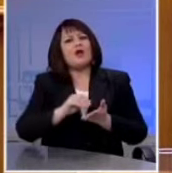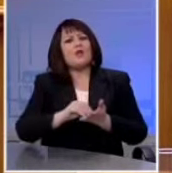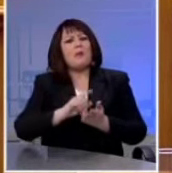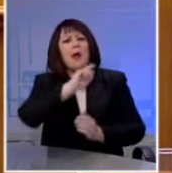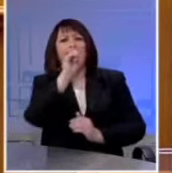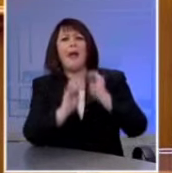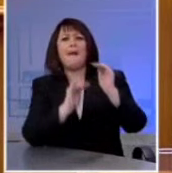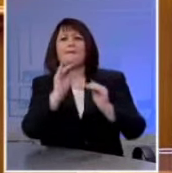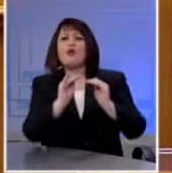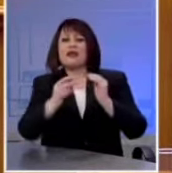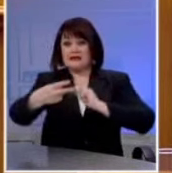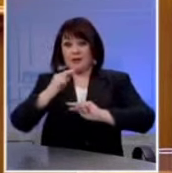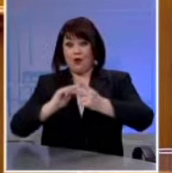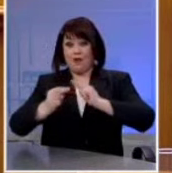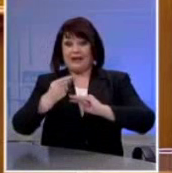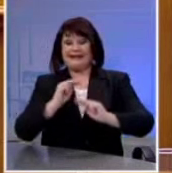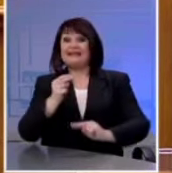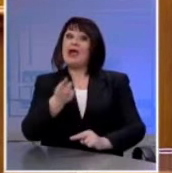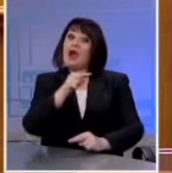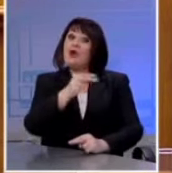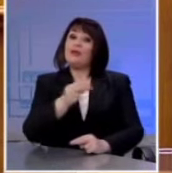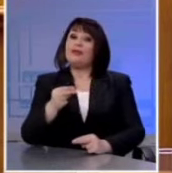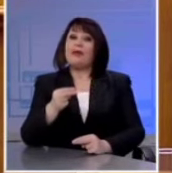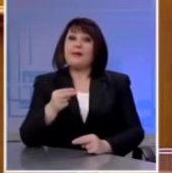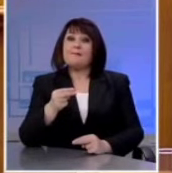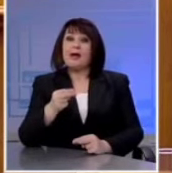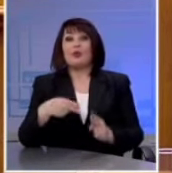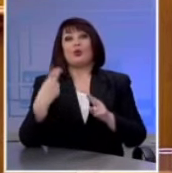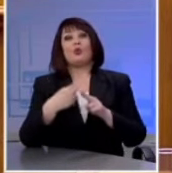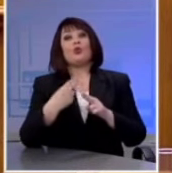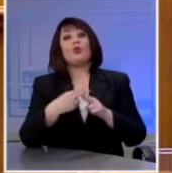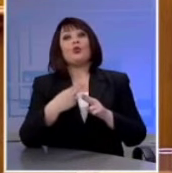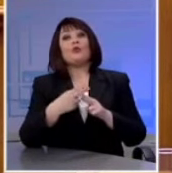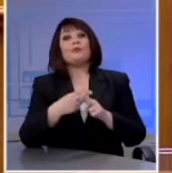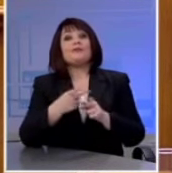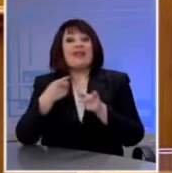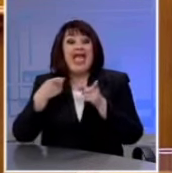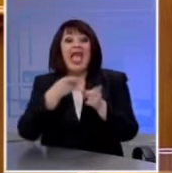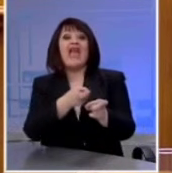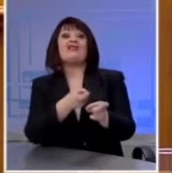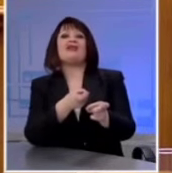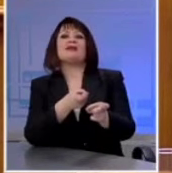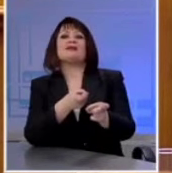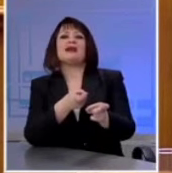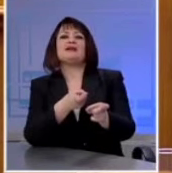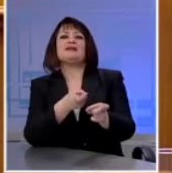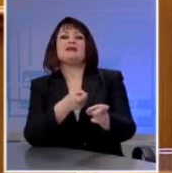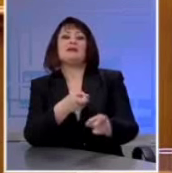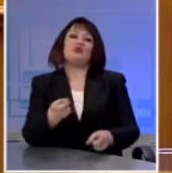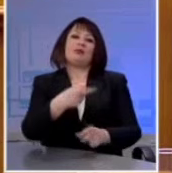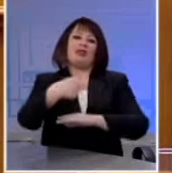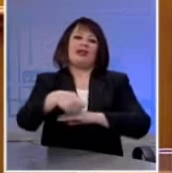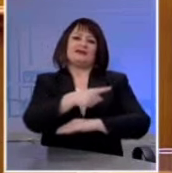πρέπει να διελευκάνετε γεννά και η υπόθεση, η περίφημη υπόθεση των εκβιαστών, που έχει πάρει βεβαίως το δρόμο της στη